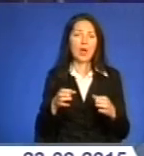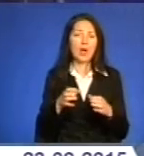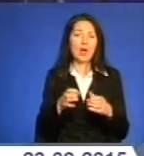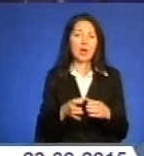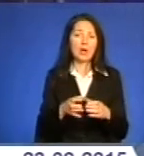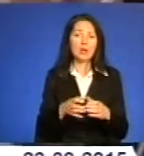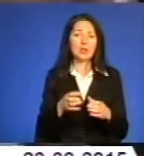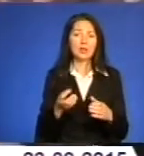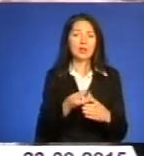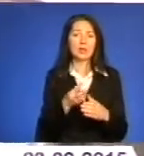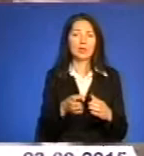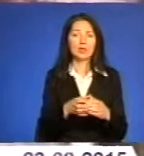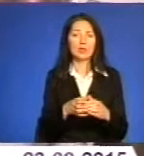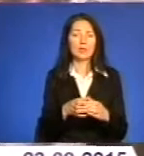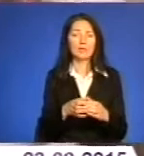Тернопільській області.